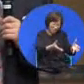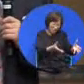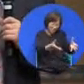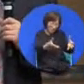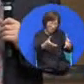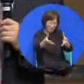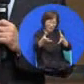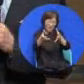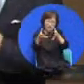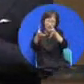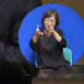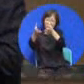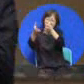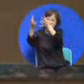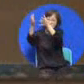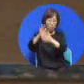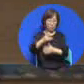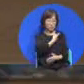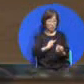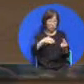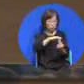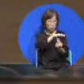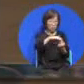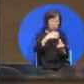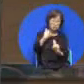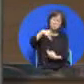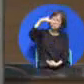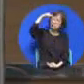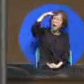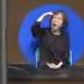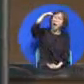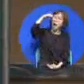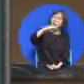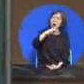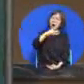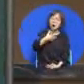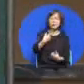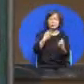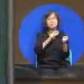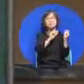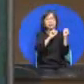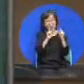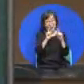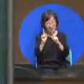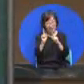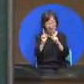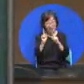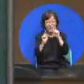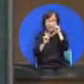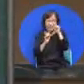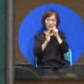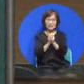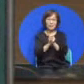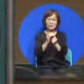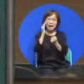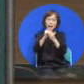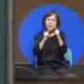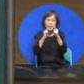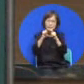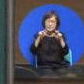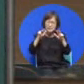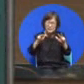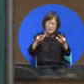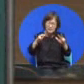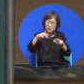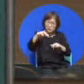그렇구나. Upon seeing that, Apostle John, he gained so much strength and realized that's it. 지금도 그 말씀들은 성취되고